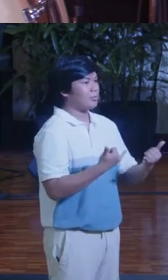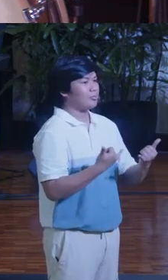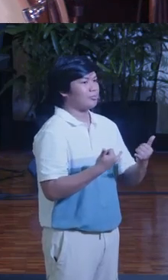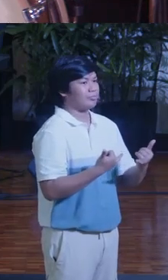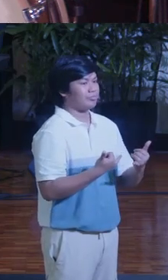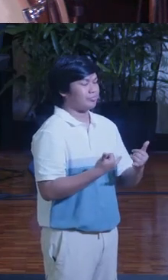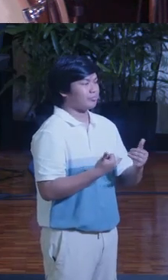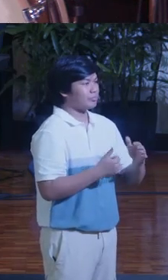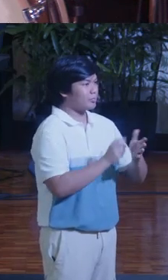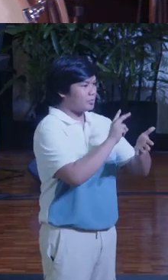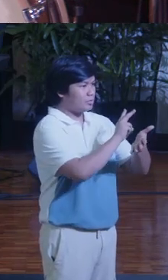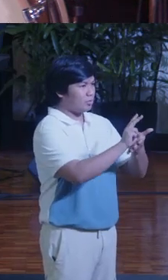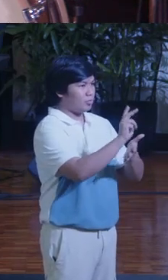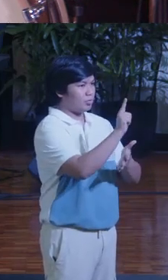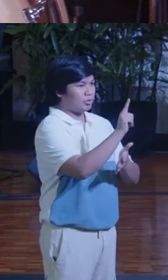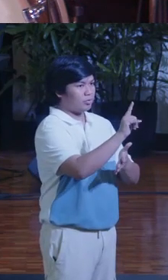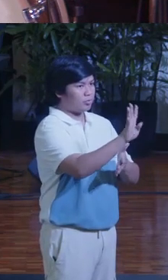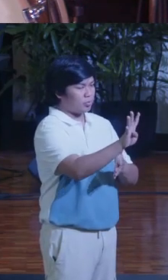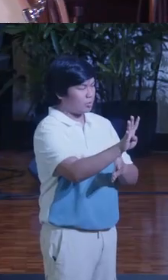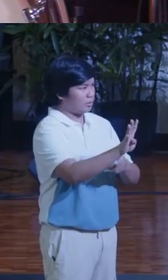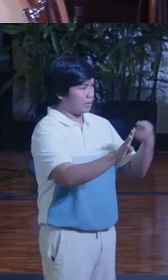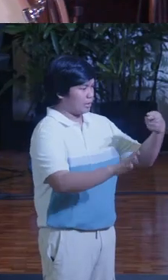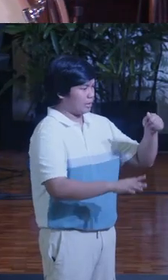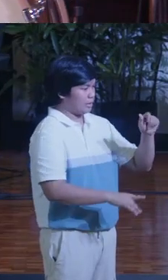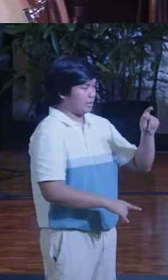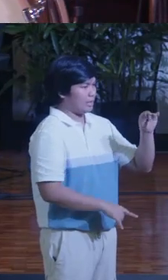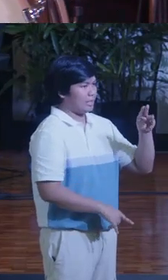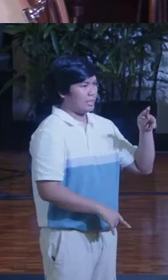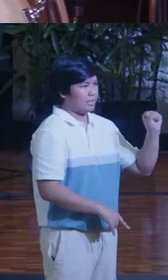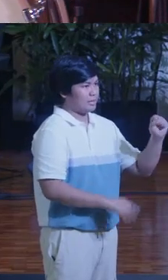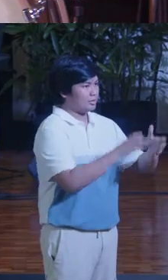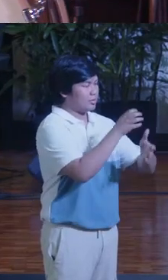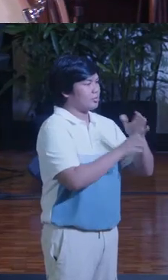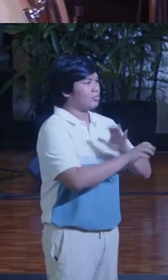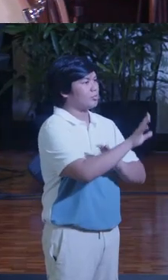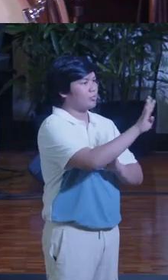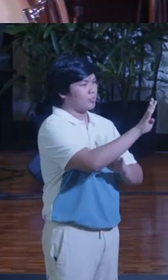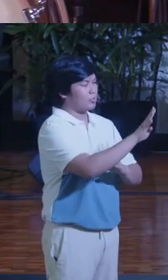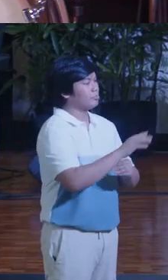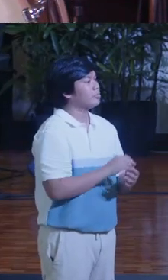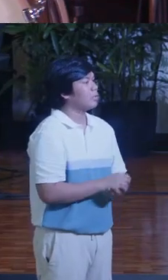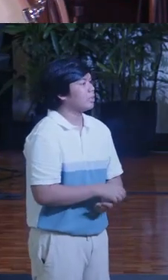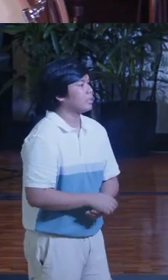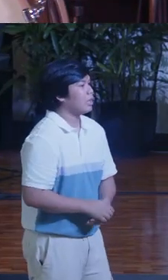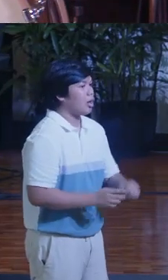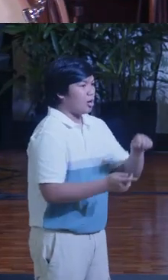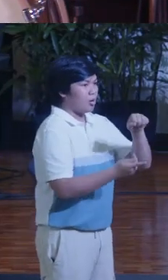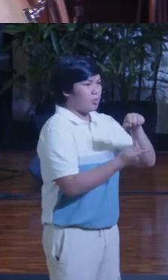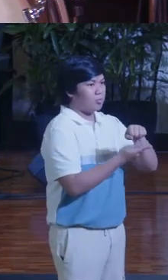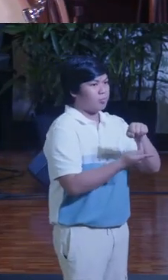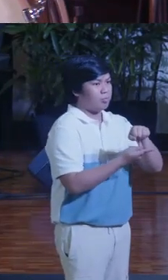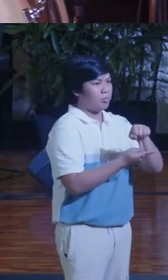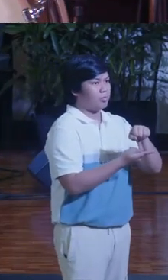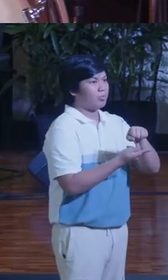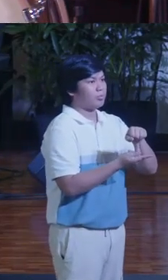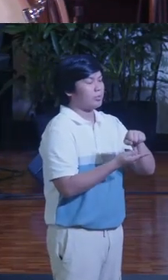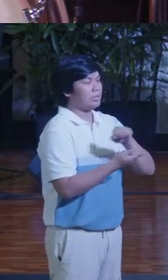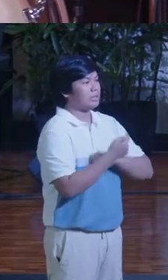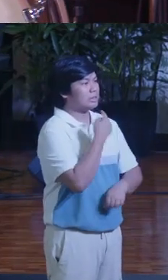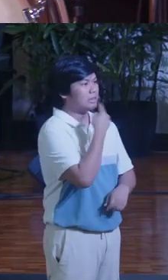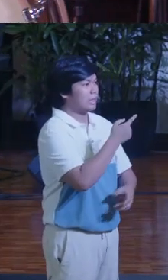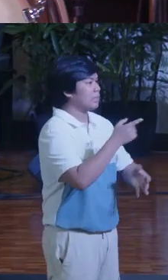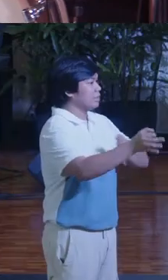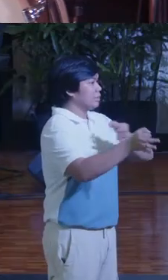verse 24, ay isang allegory. Ang salita po na ginamit ay allegoreo,